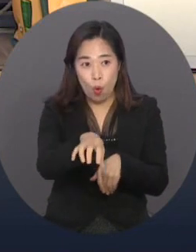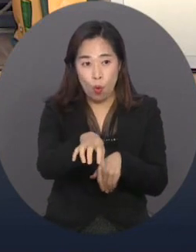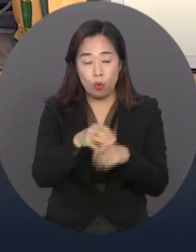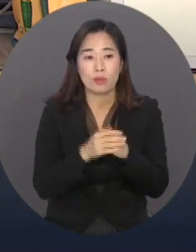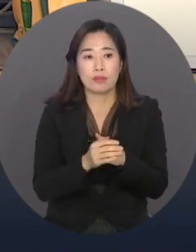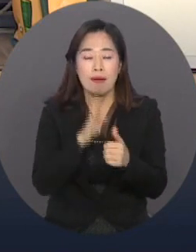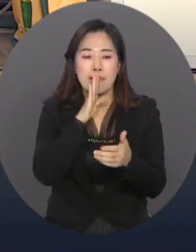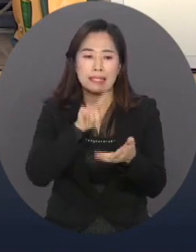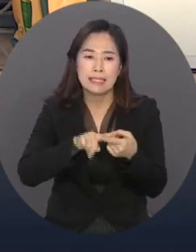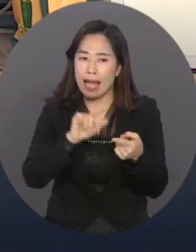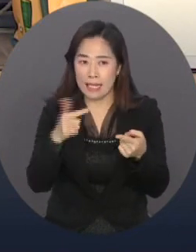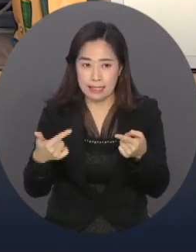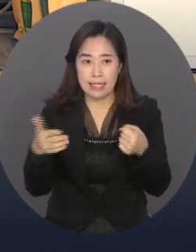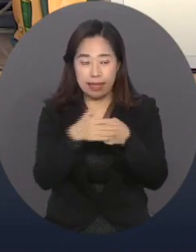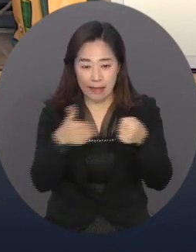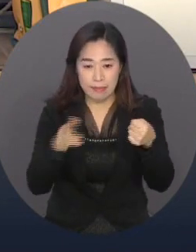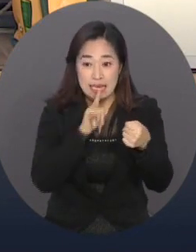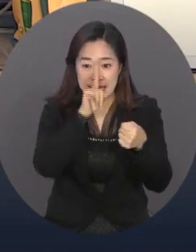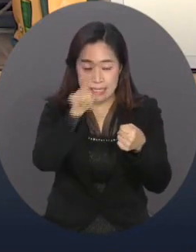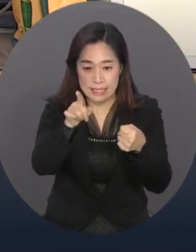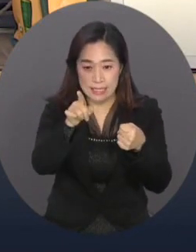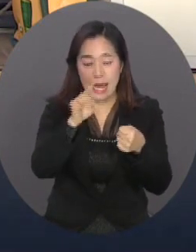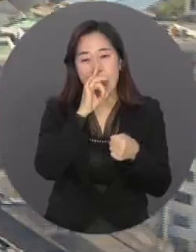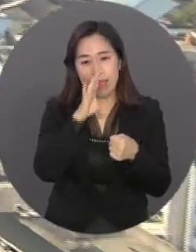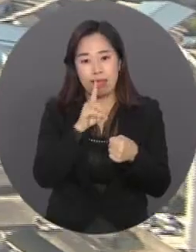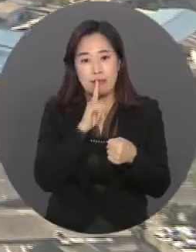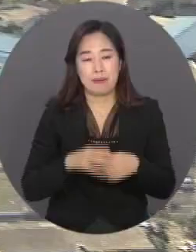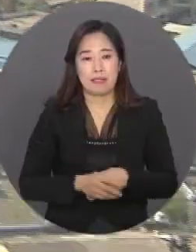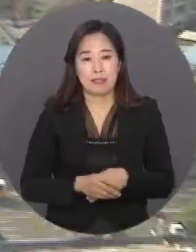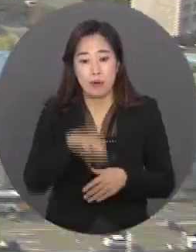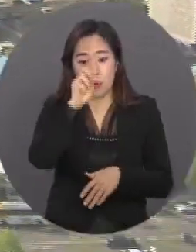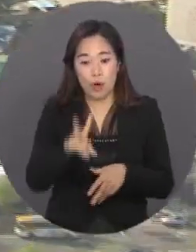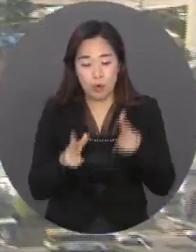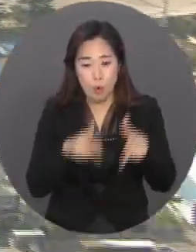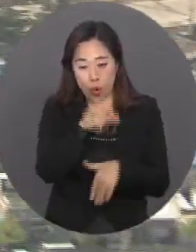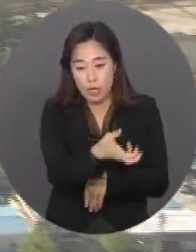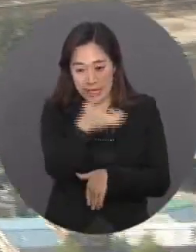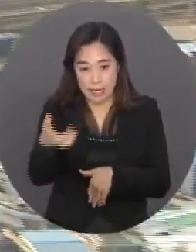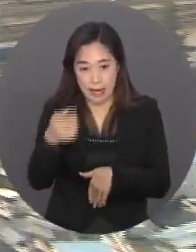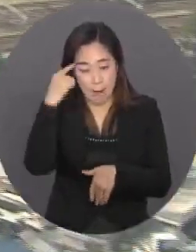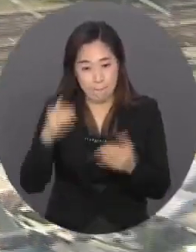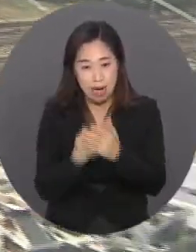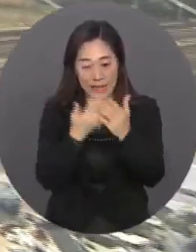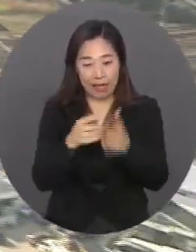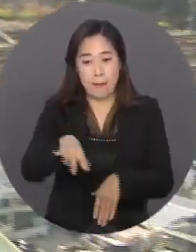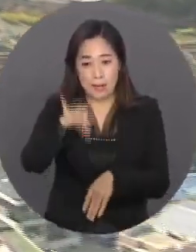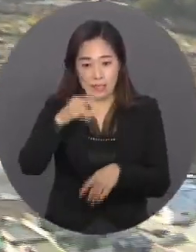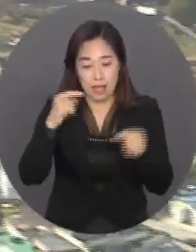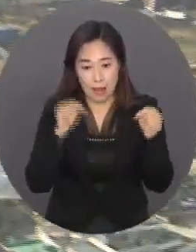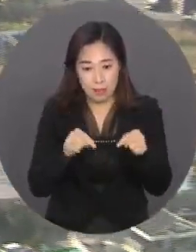않아서 협상 신청 대상이 아닙니다. 광주 공장 이전과 개발 사업의 우선 협상